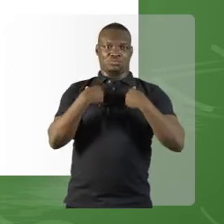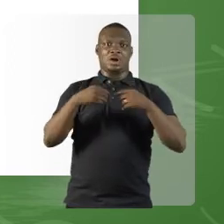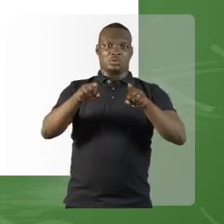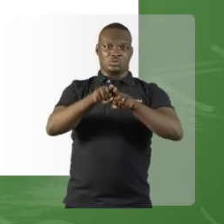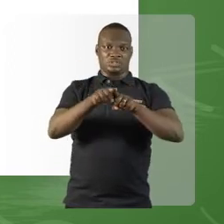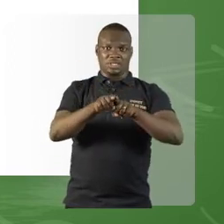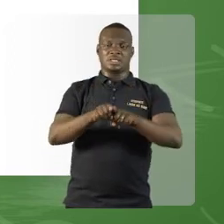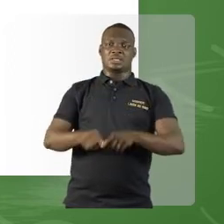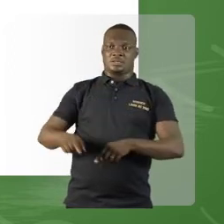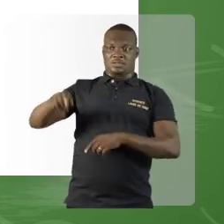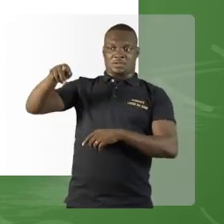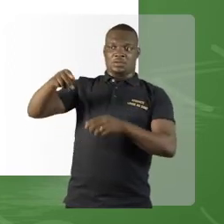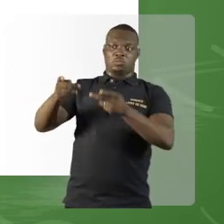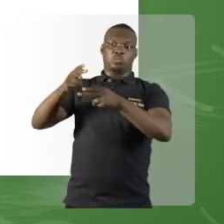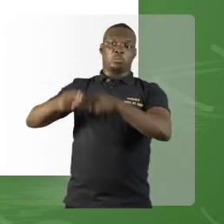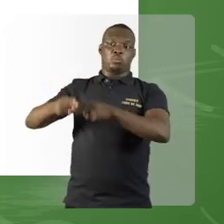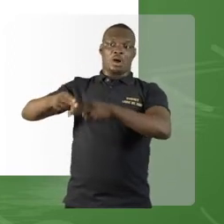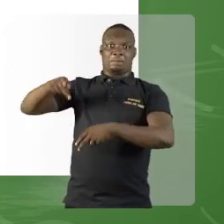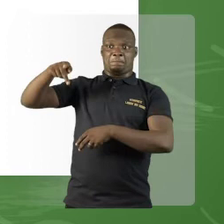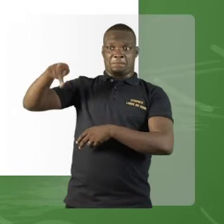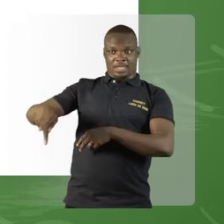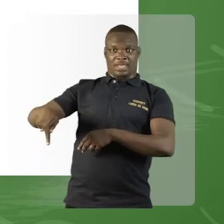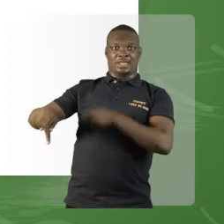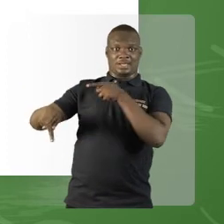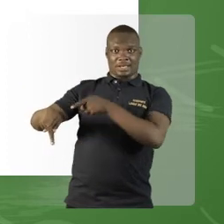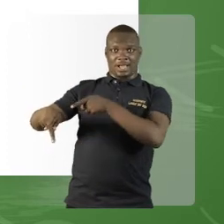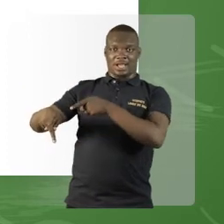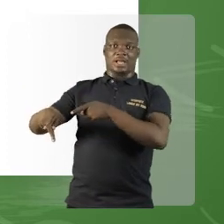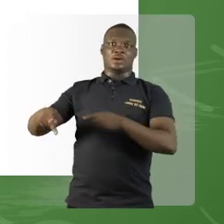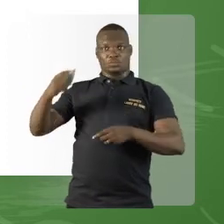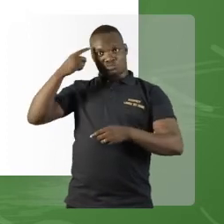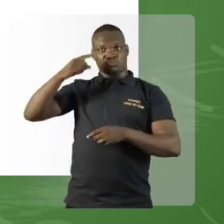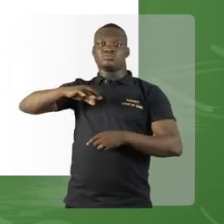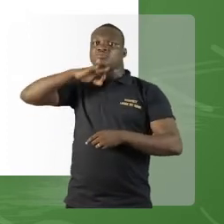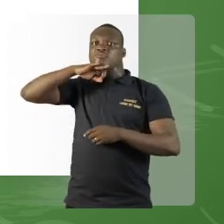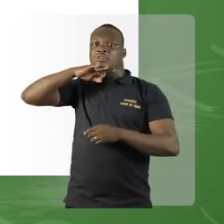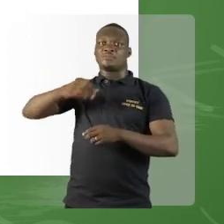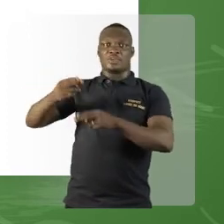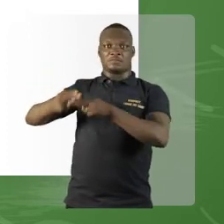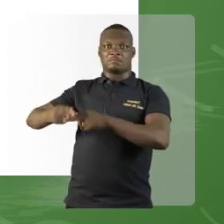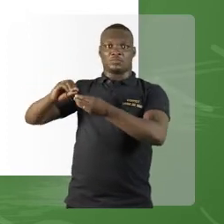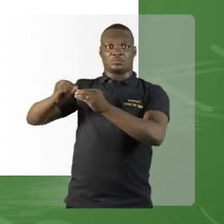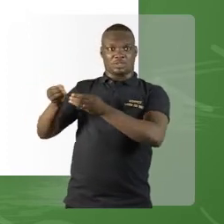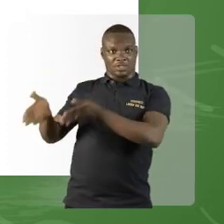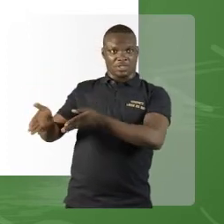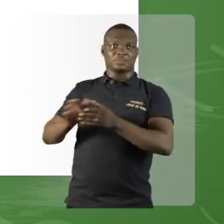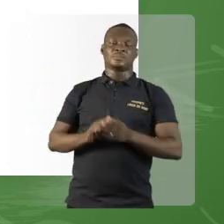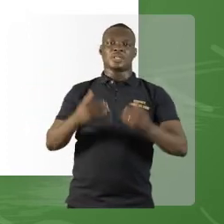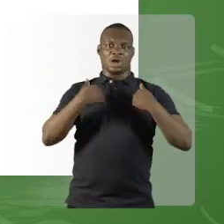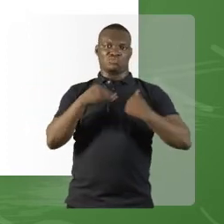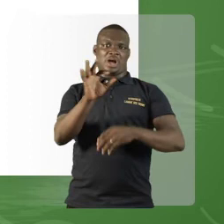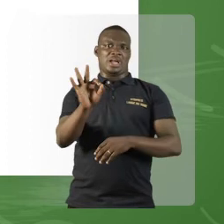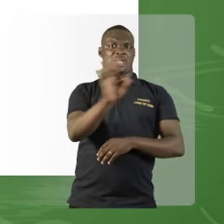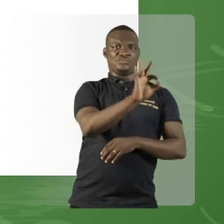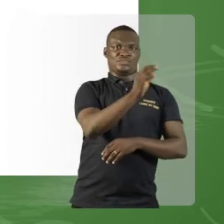P des masses marquées, la force de Laplace F1 qui s'exerce sur la partie PM, la force de